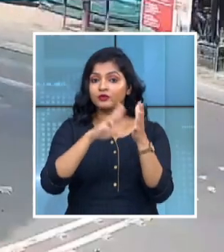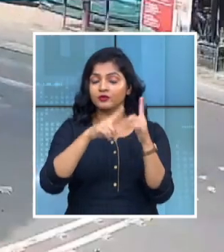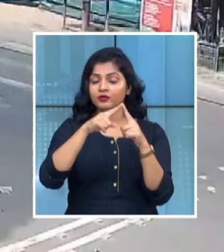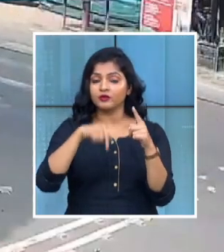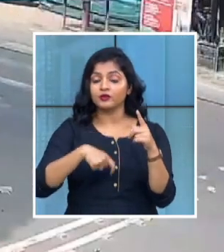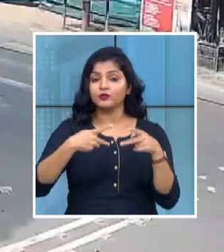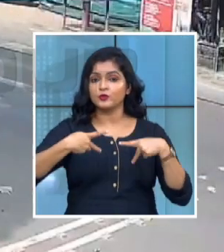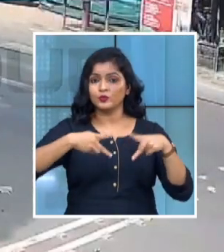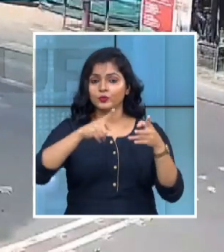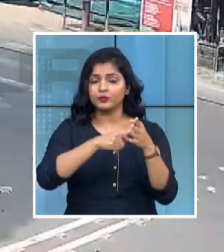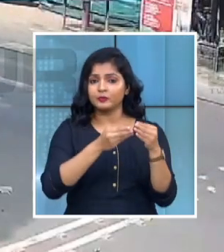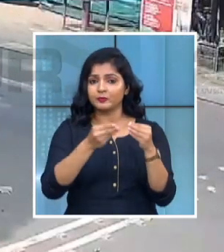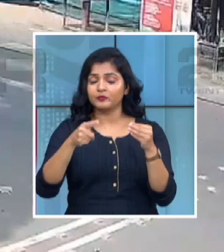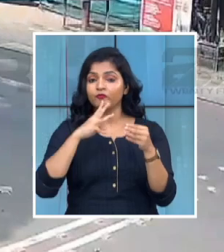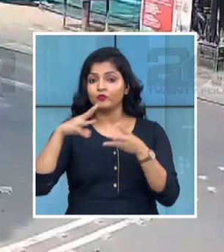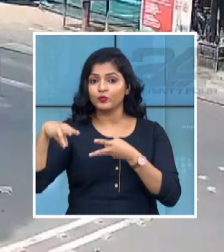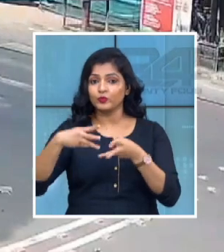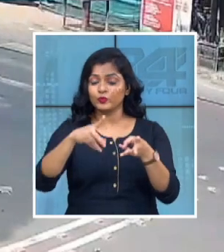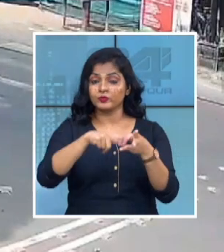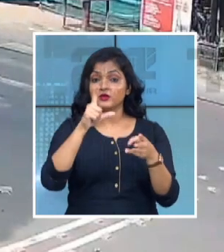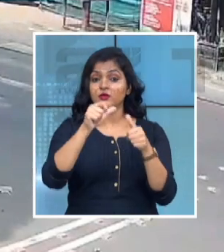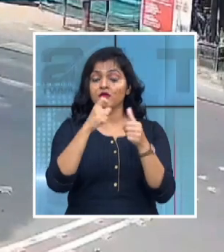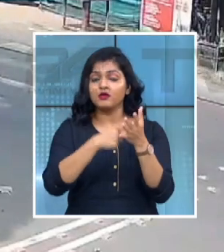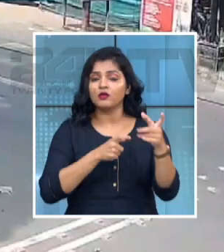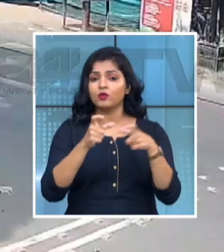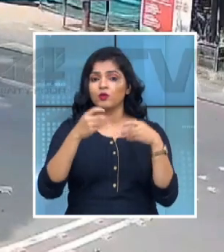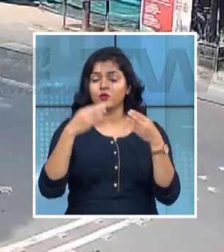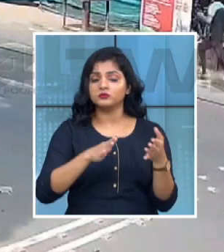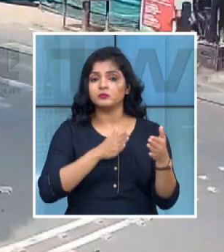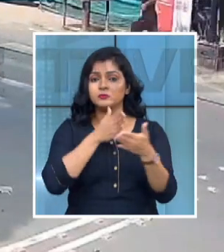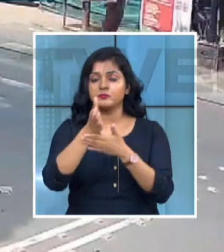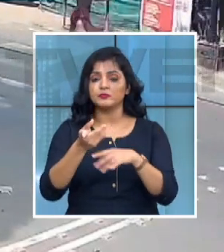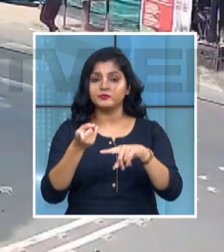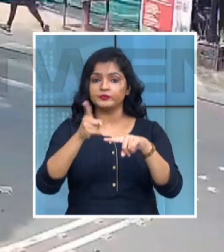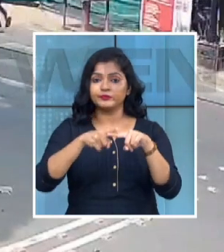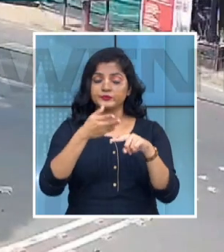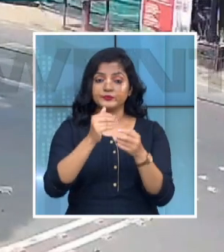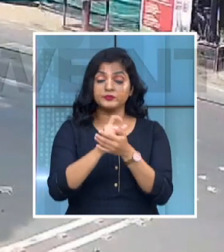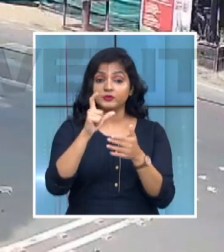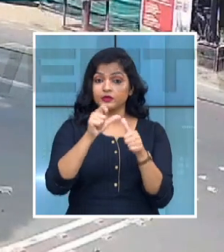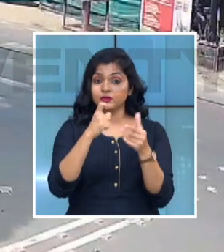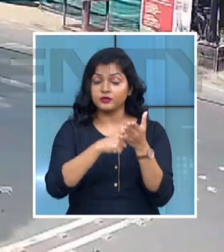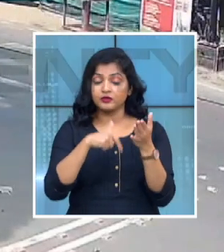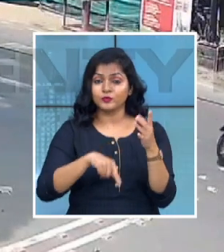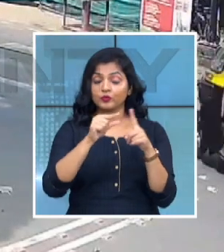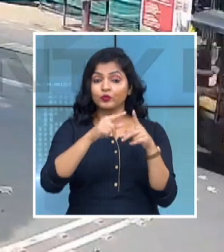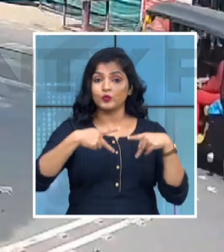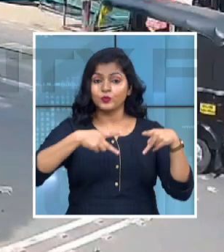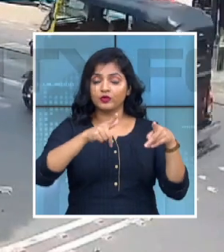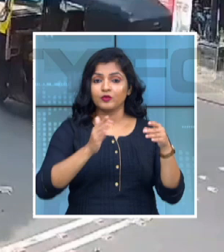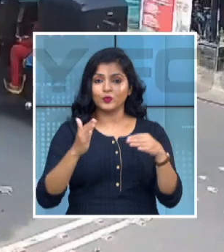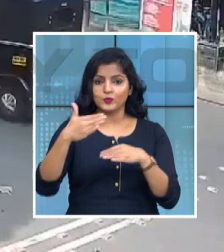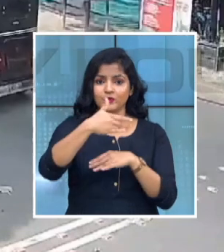ചാരിയുള്ള അല്ലെങ്കിൽ ചേർന്നുള്ള പുഴയിലേക്കാണ് ഈ കാർ നിയന്ത്രണം വിട്ട് മറിഞ്ഞിരിക്കുന്നത്. കാറ് പൊന്നാനി കർമ്മ റോഡിലുള്ള